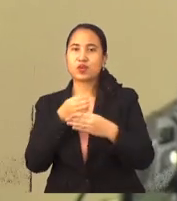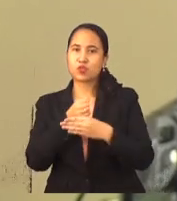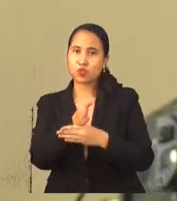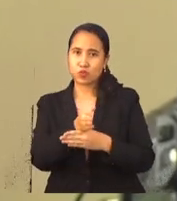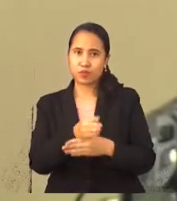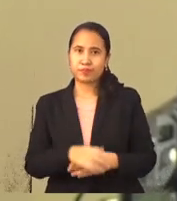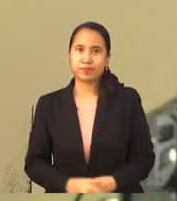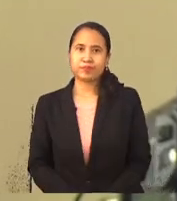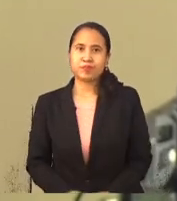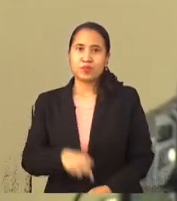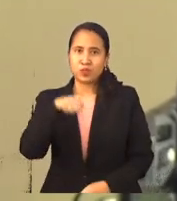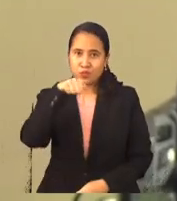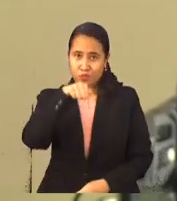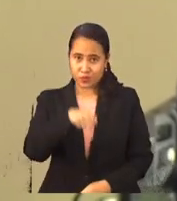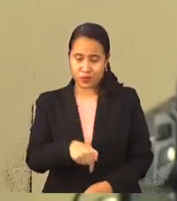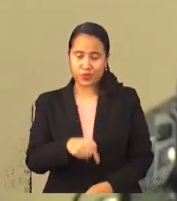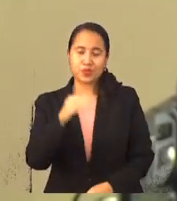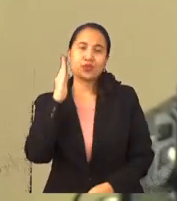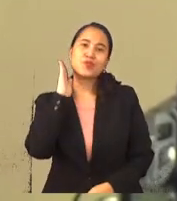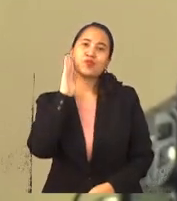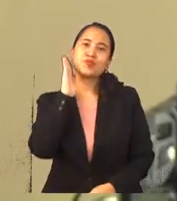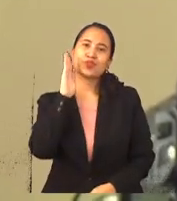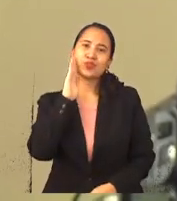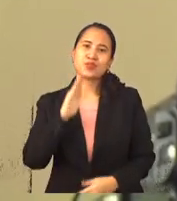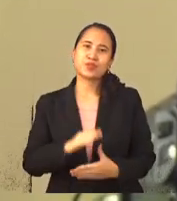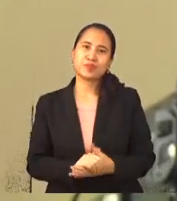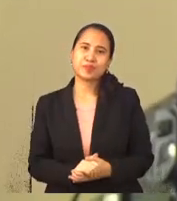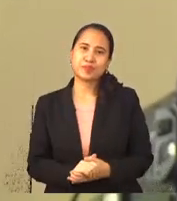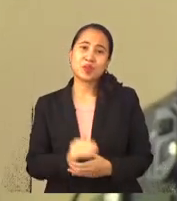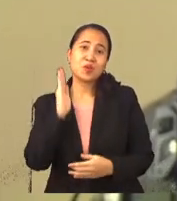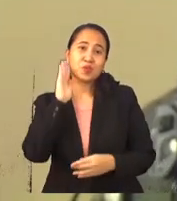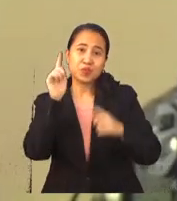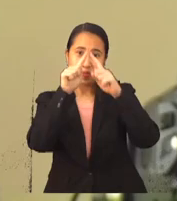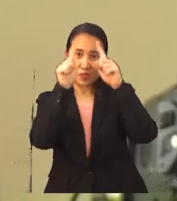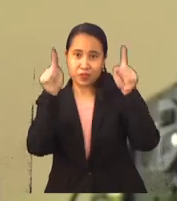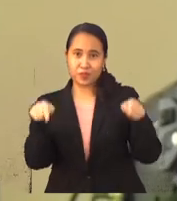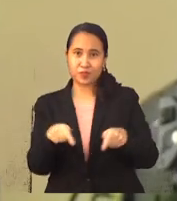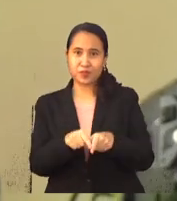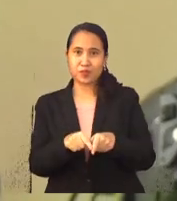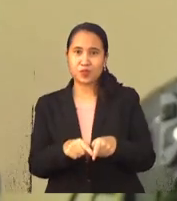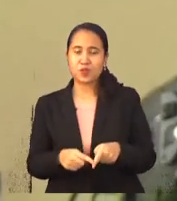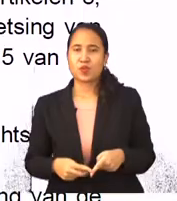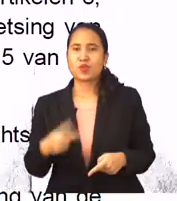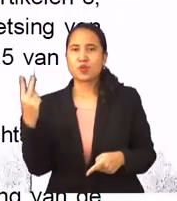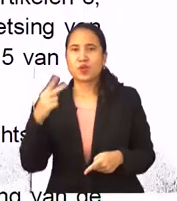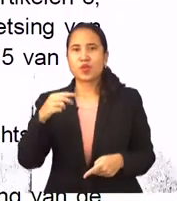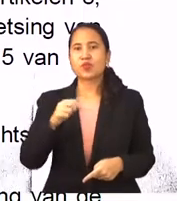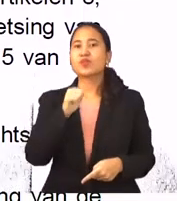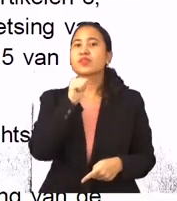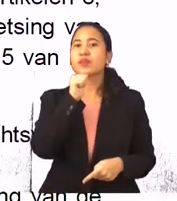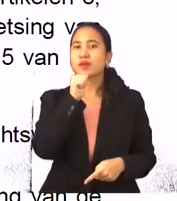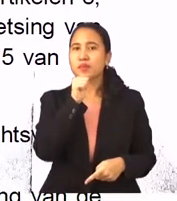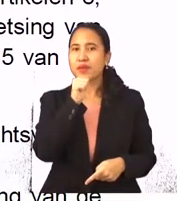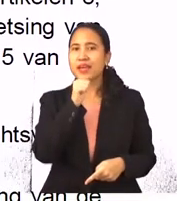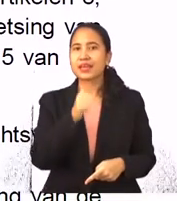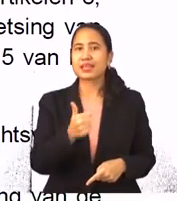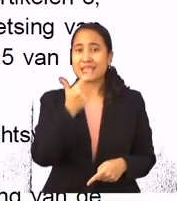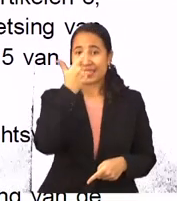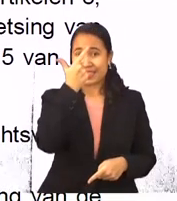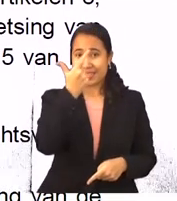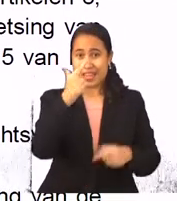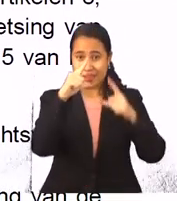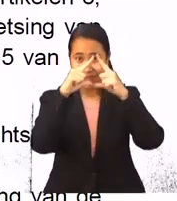Dan gaan we naar het verzoek. Bij het verzoekschrift de dato 22 mei 2020 hebben 7 leden van de